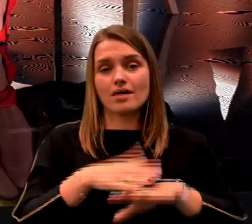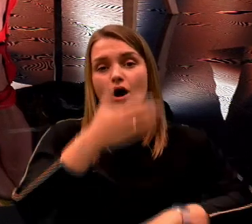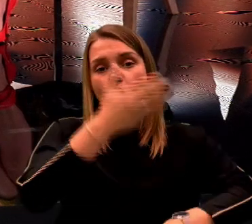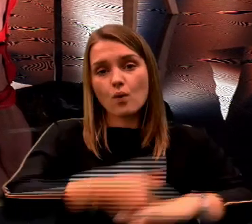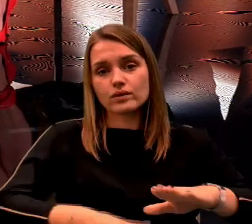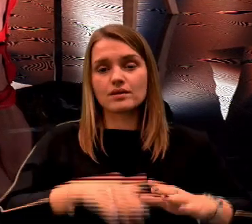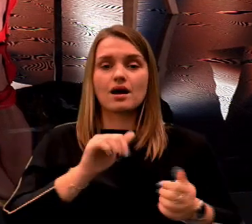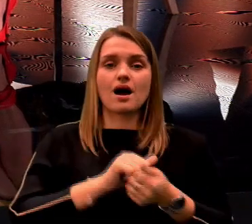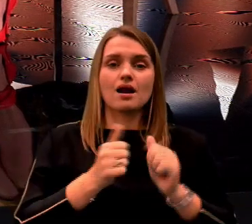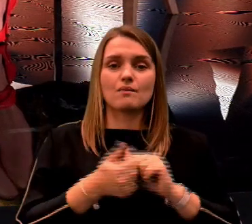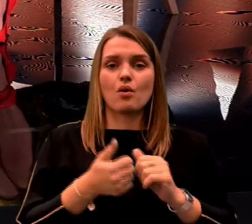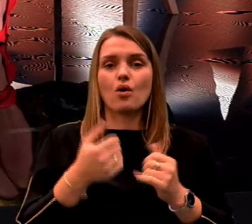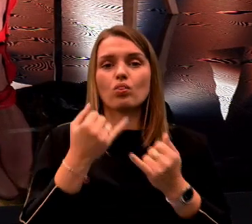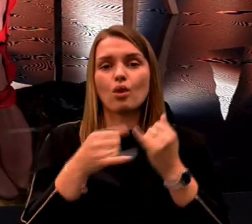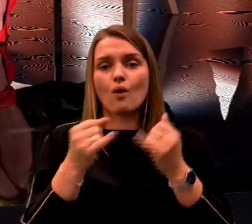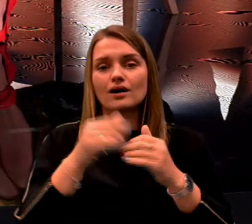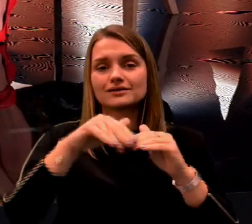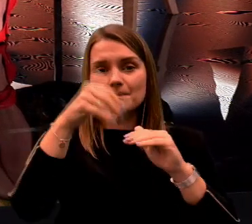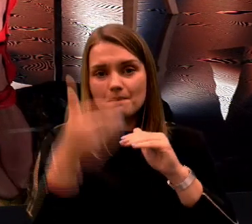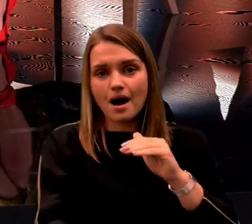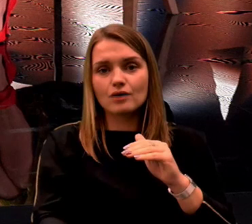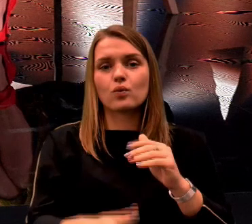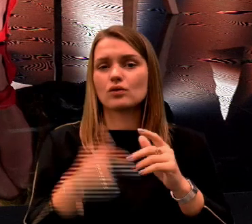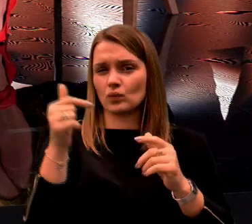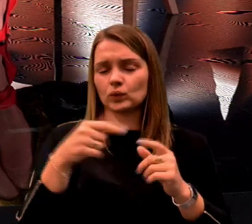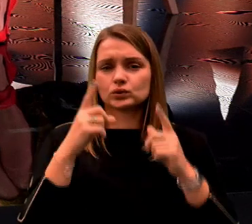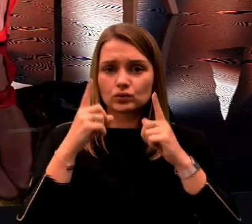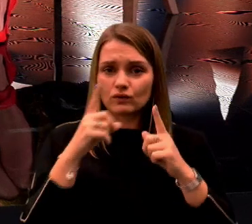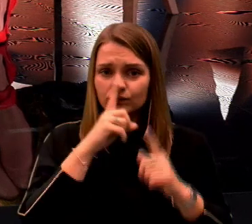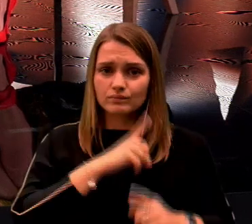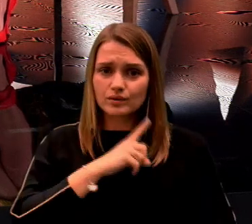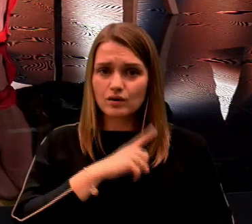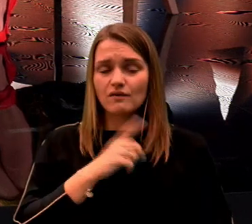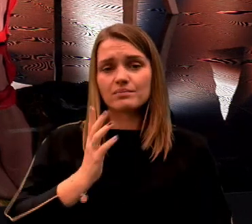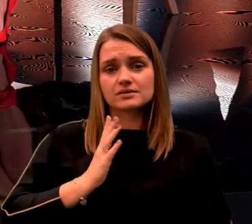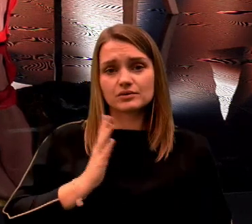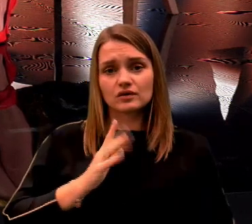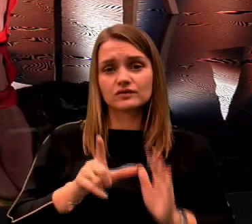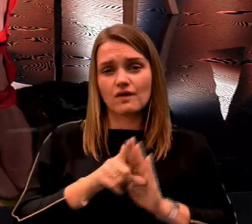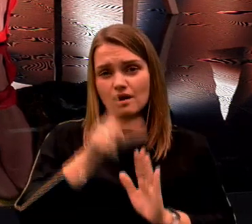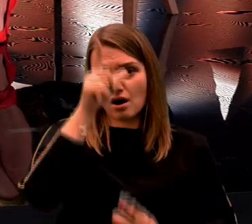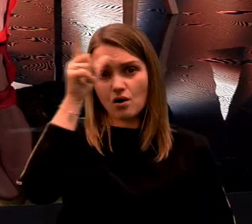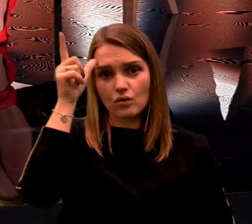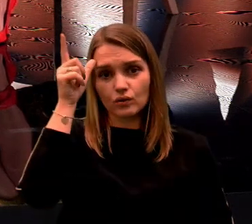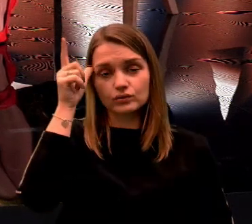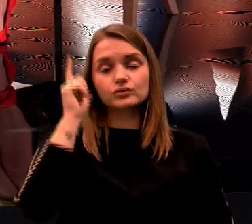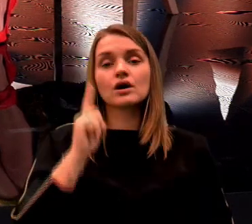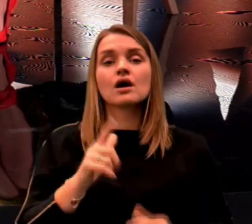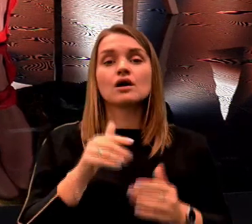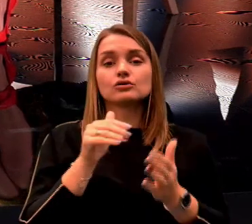Albo przytnie nogę, albo coś innego złego się stanie. Tam dla bezpieczeństwa ludzi trzeba